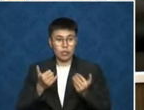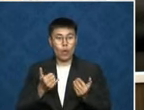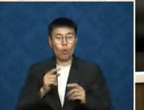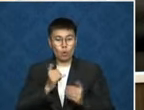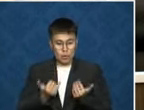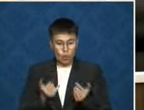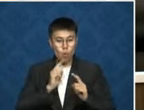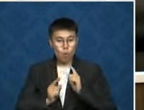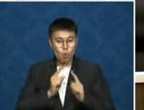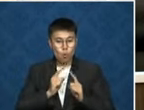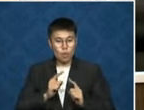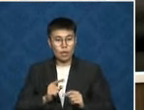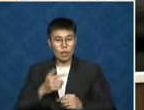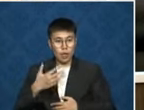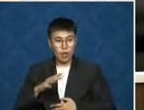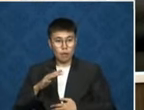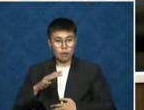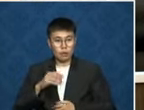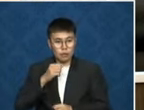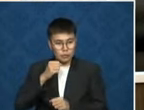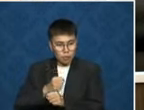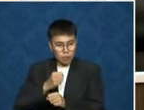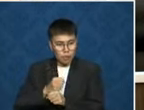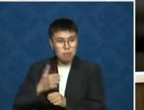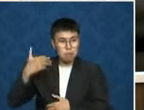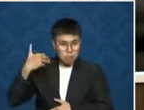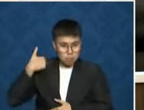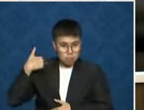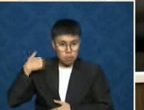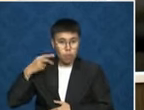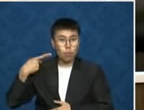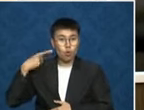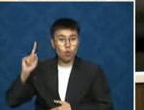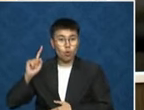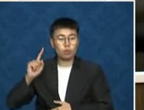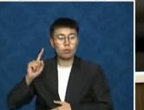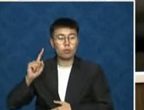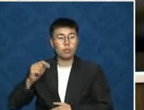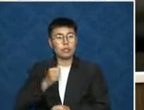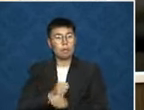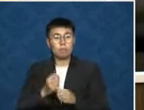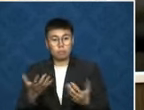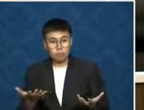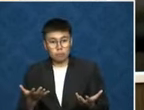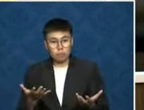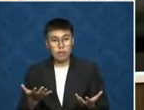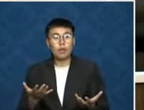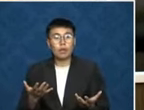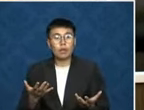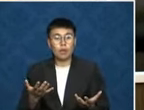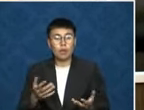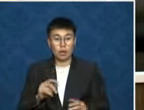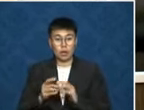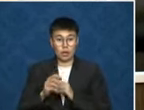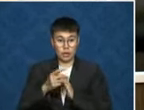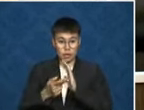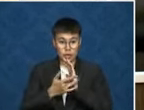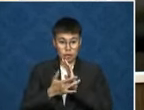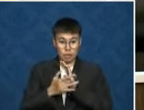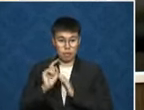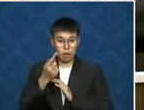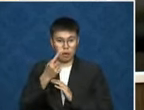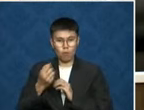ยกันในวันนี้และพยายามที่จะทำให้เกิดขึ้นคือเราจะทำอย่างไรให้ประโยชน์ที่เกิดนั้นเกิดกับประชาชนโด